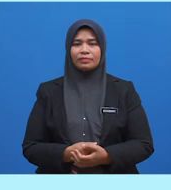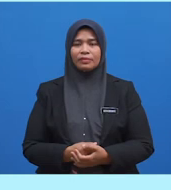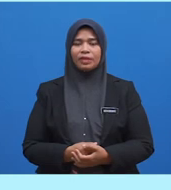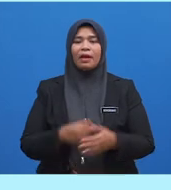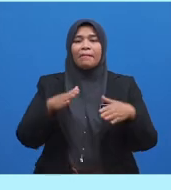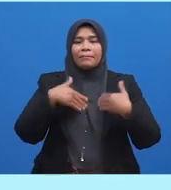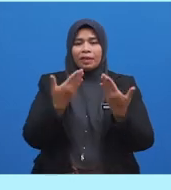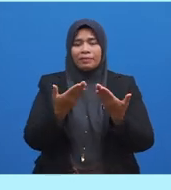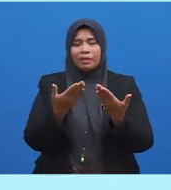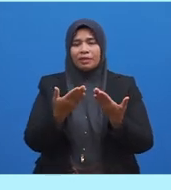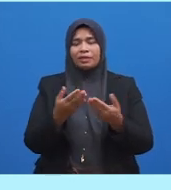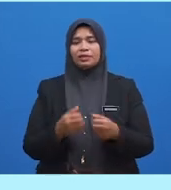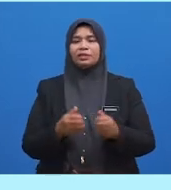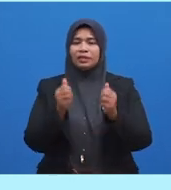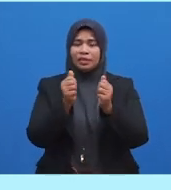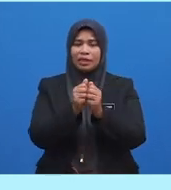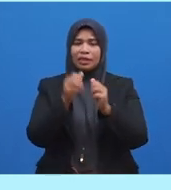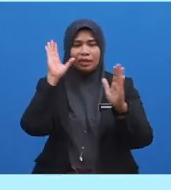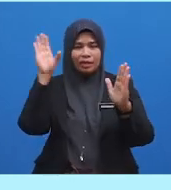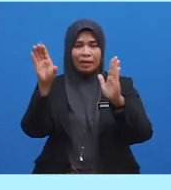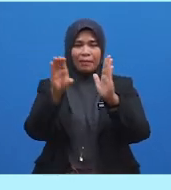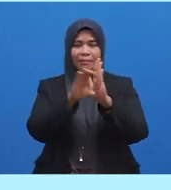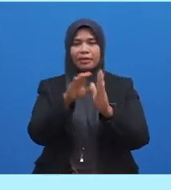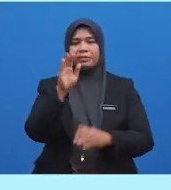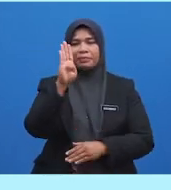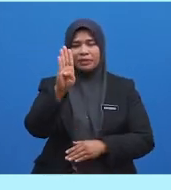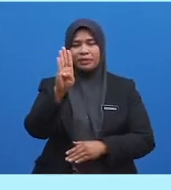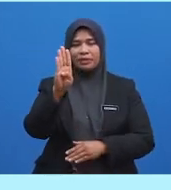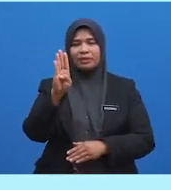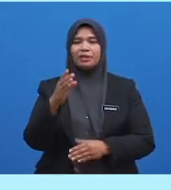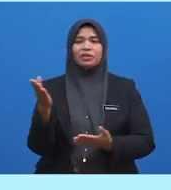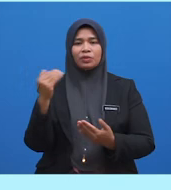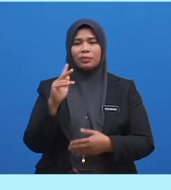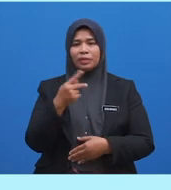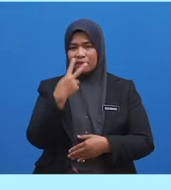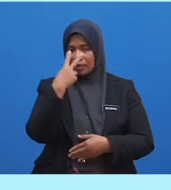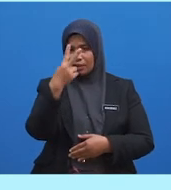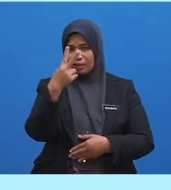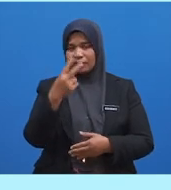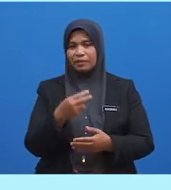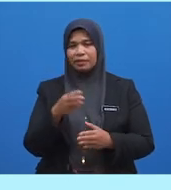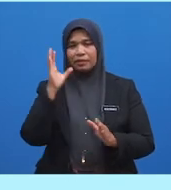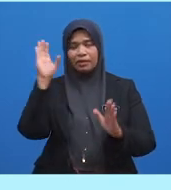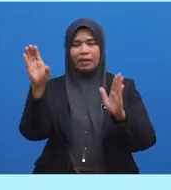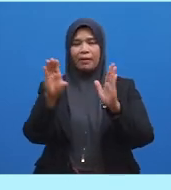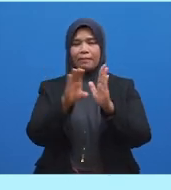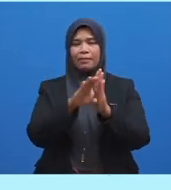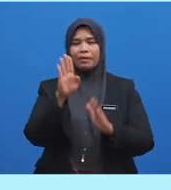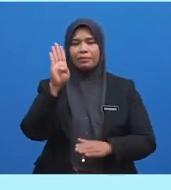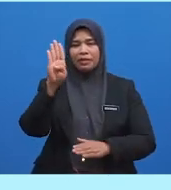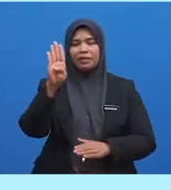Bagaimana pula dengan gambar by jump kita lihat Hai Kampar